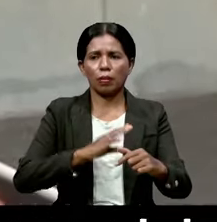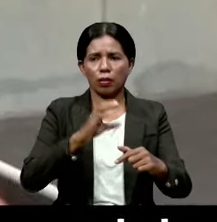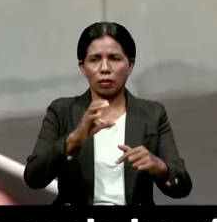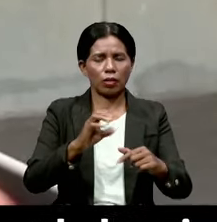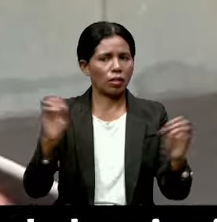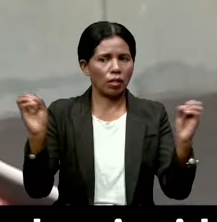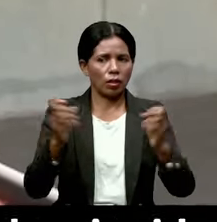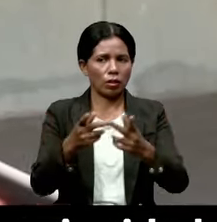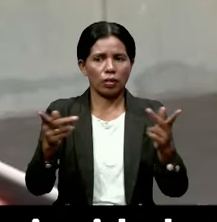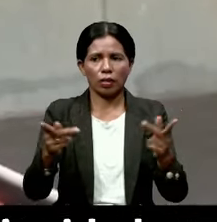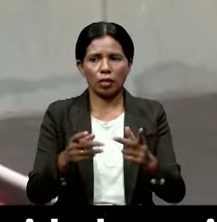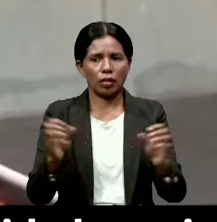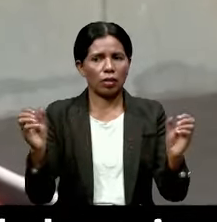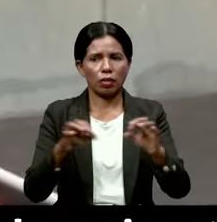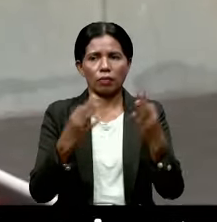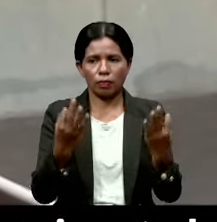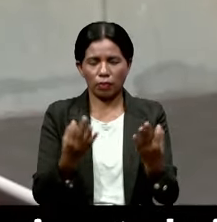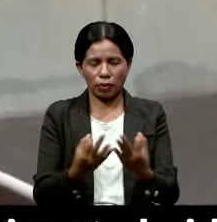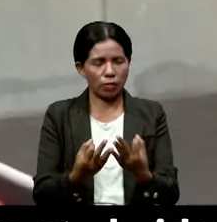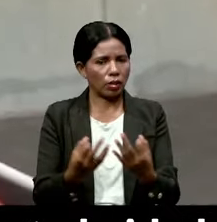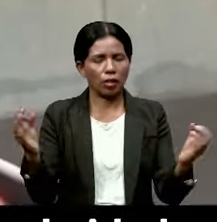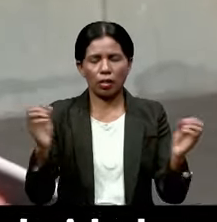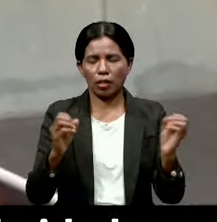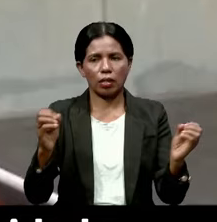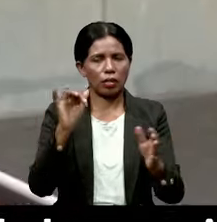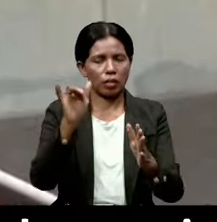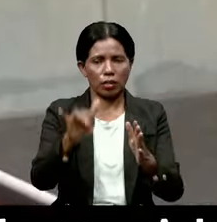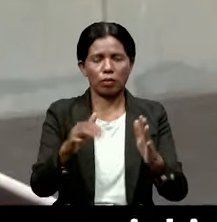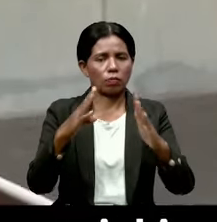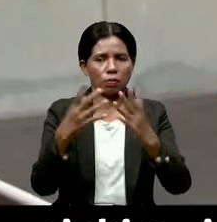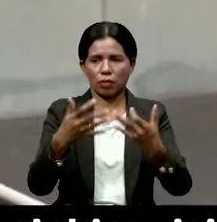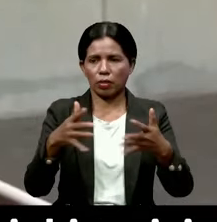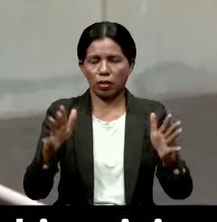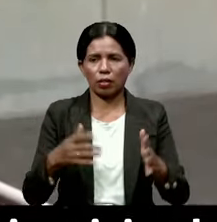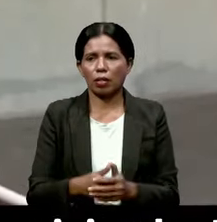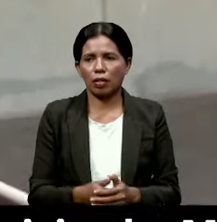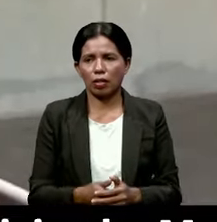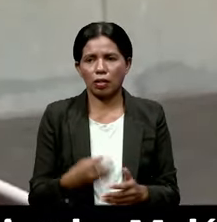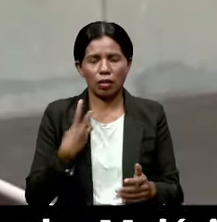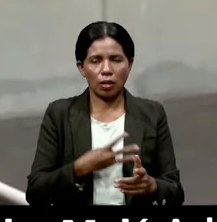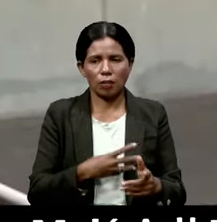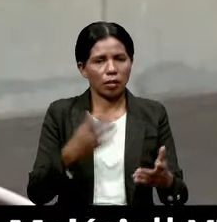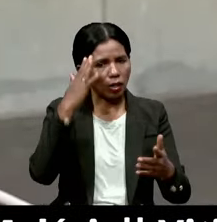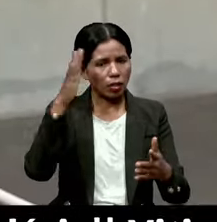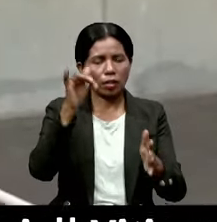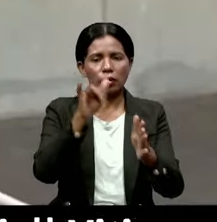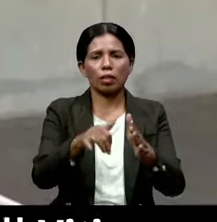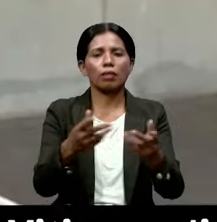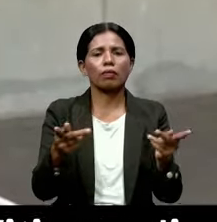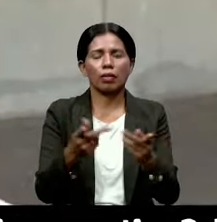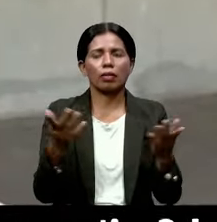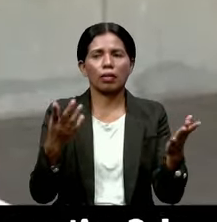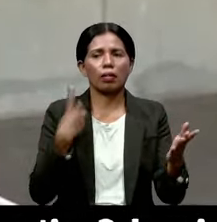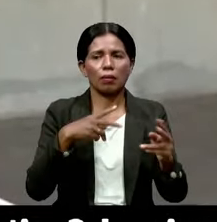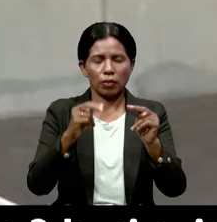laya harapan familia dan familia ini lagi helafati. Tamu juga nasa matan tomak mai atau helai hnebe. Tamannya anggusi